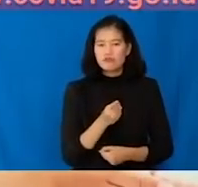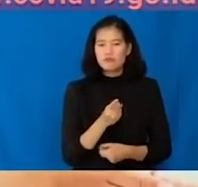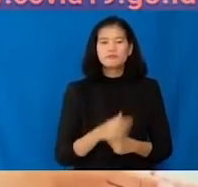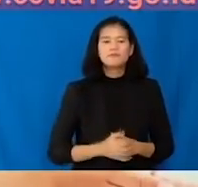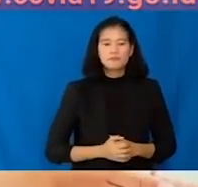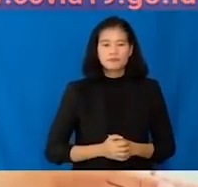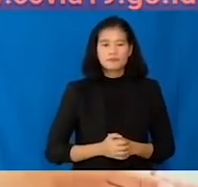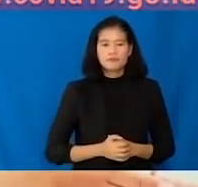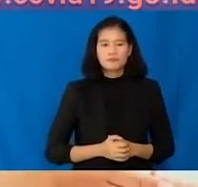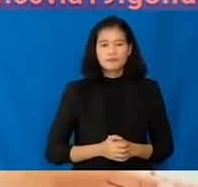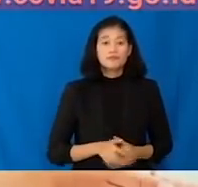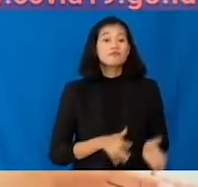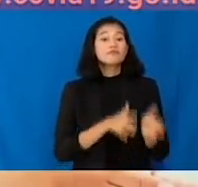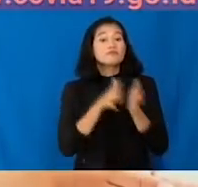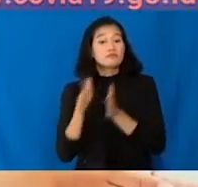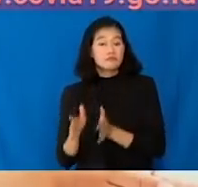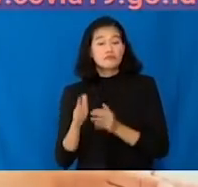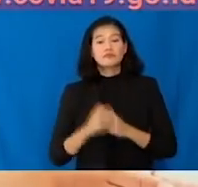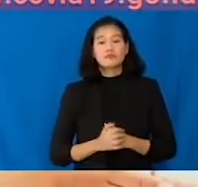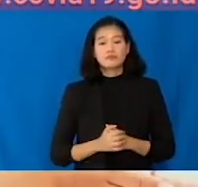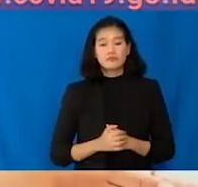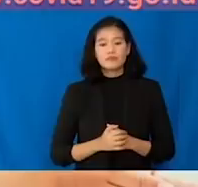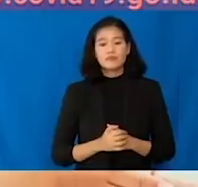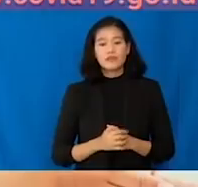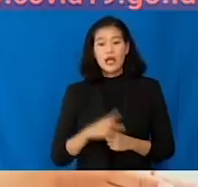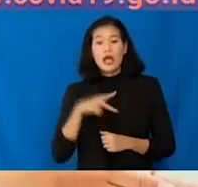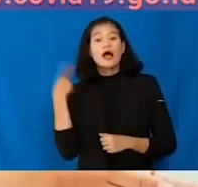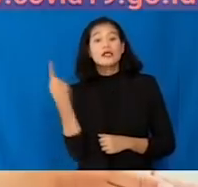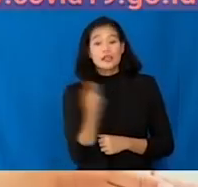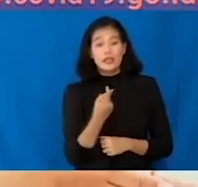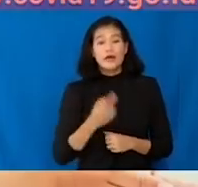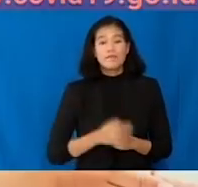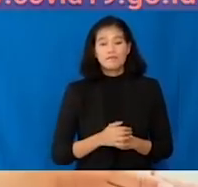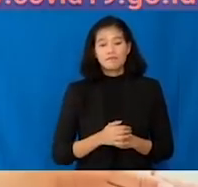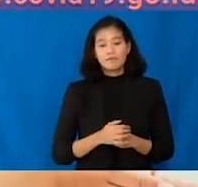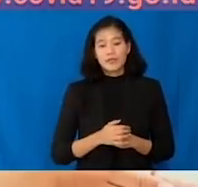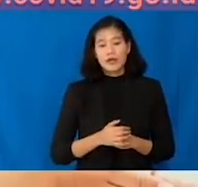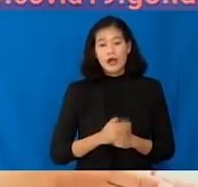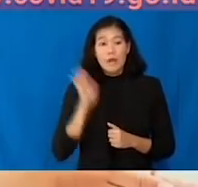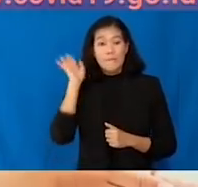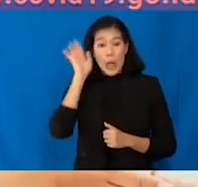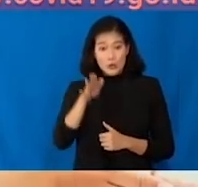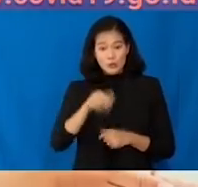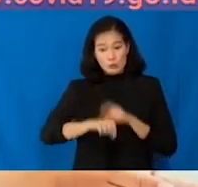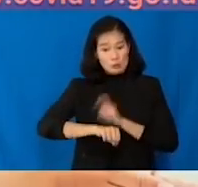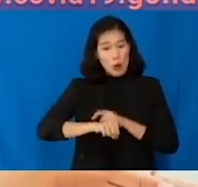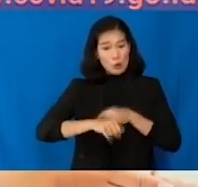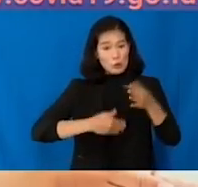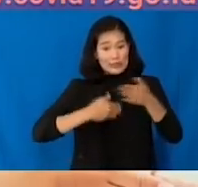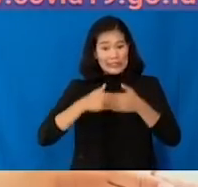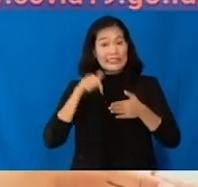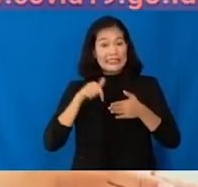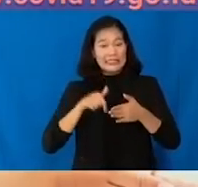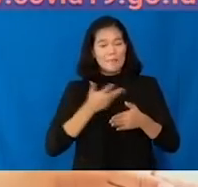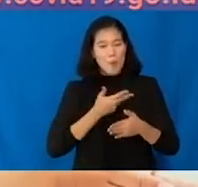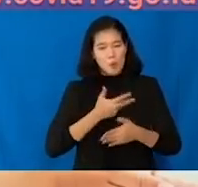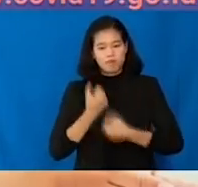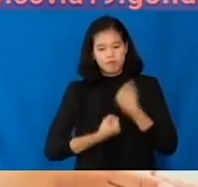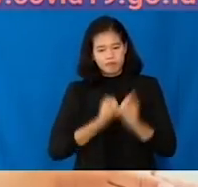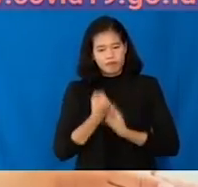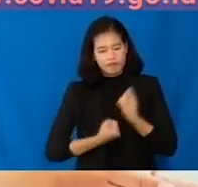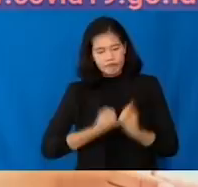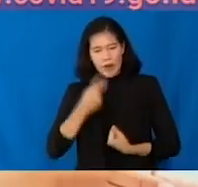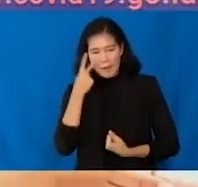Hai dan kemudian kita sudah akan melakukan dalam waktu dekat Hai Untuk memanfaatkan